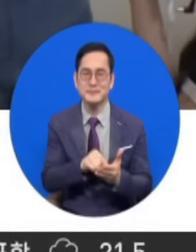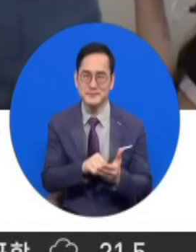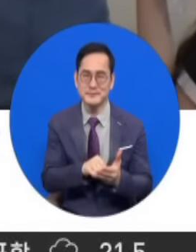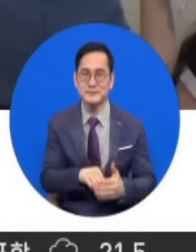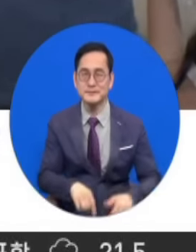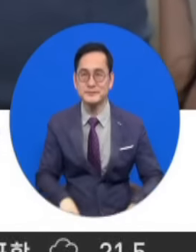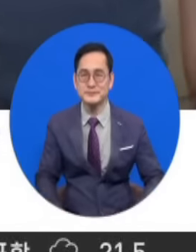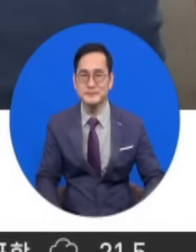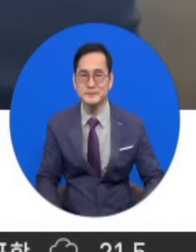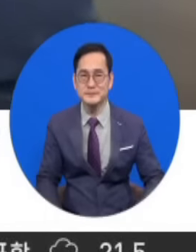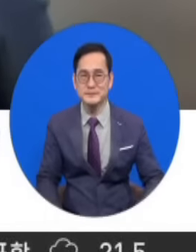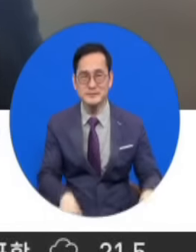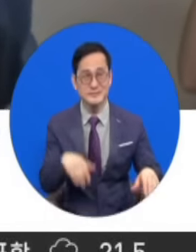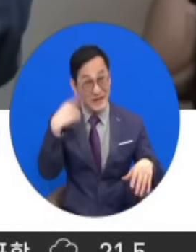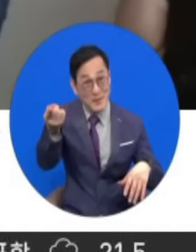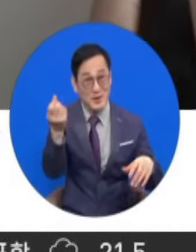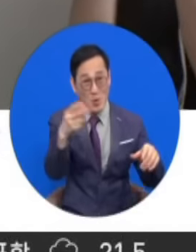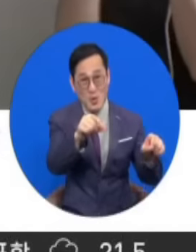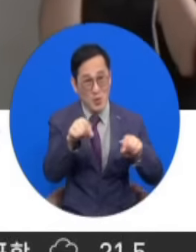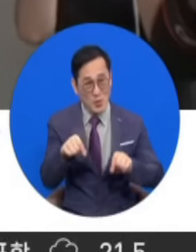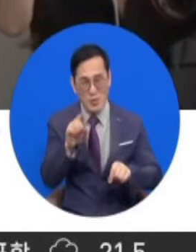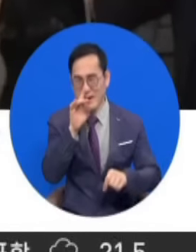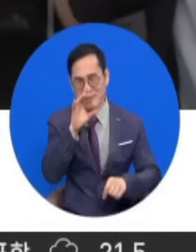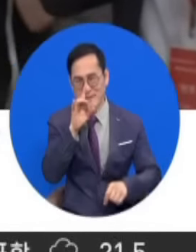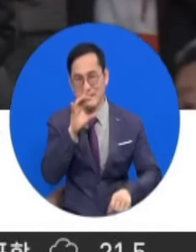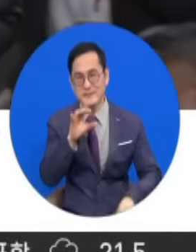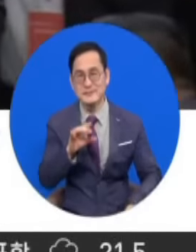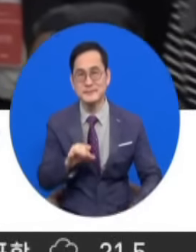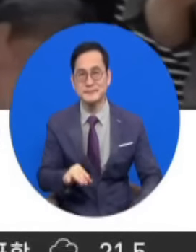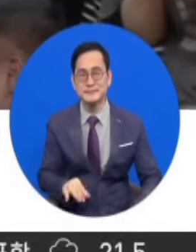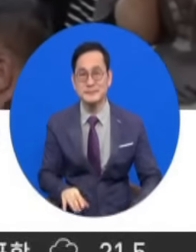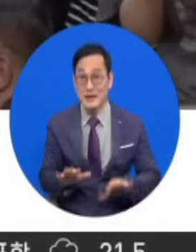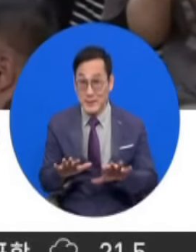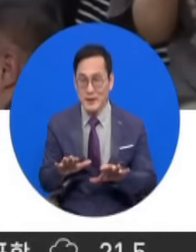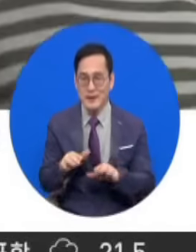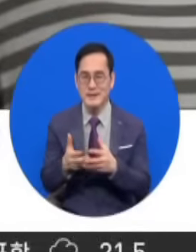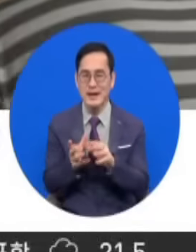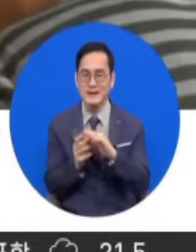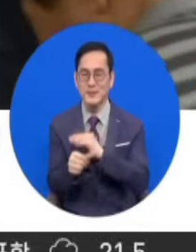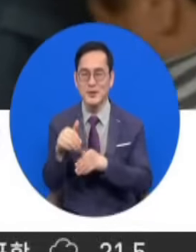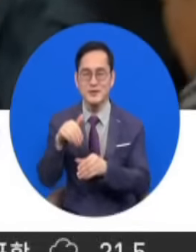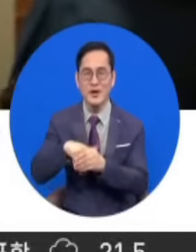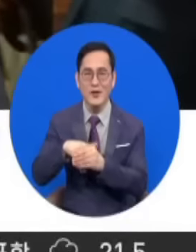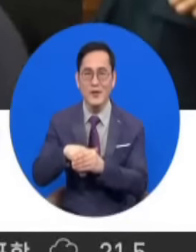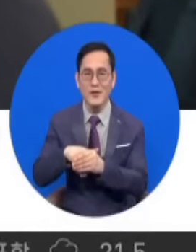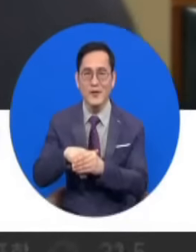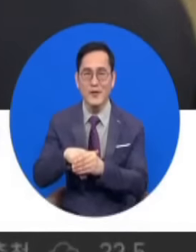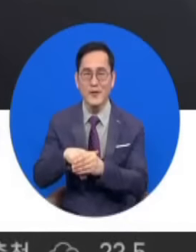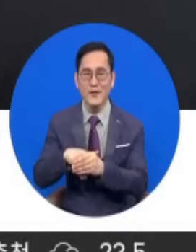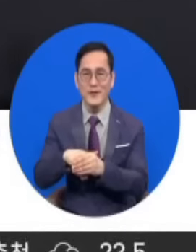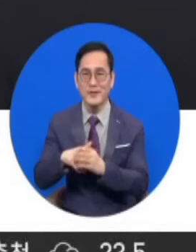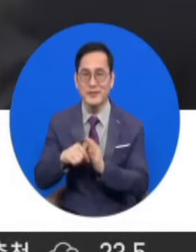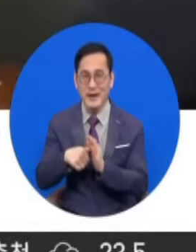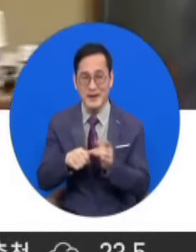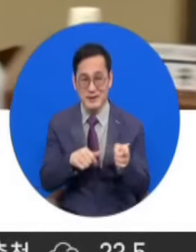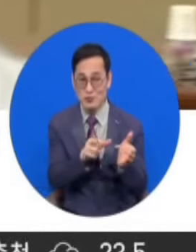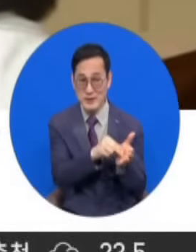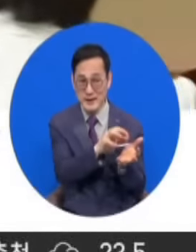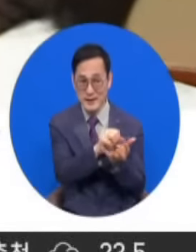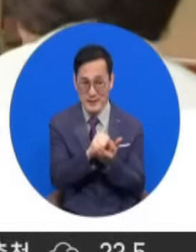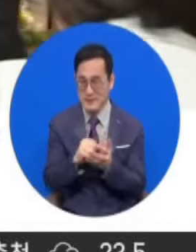일들이 일어나서는 안 된다는 생각을 하고 있고요. 그래서 이번 전당대회에서 이 문제들에 대해서 이렇게 언급을